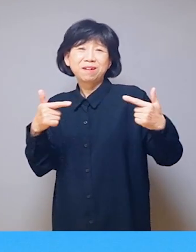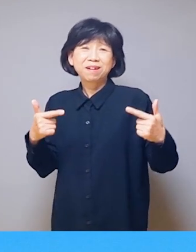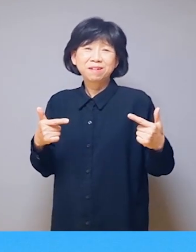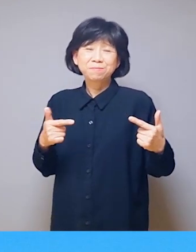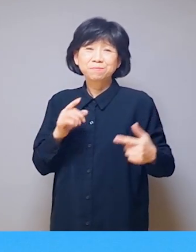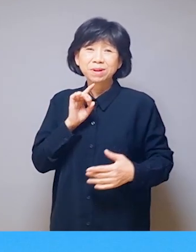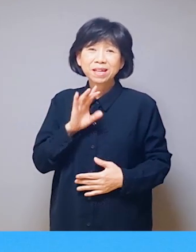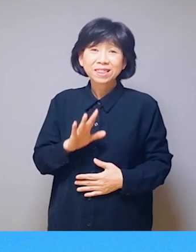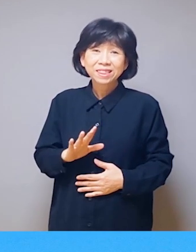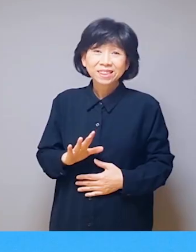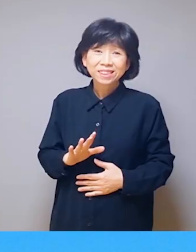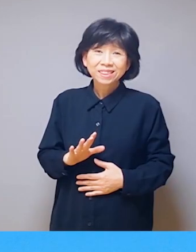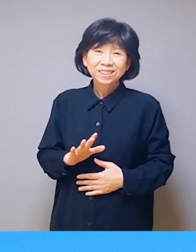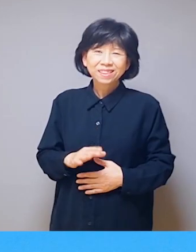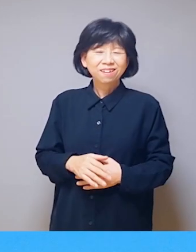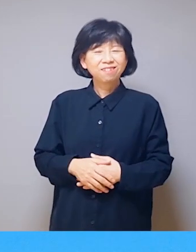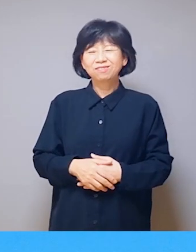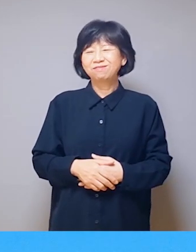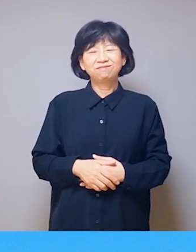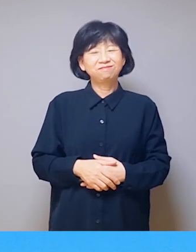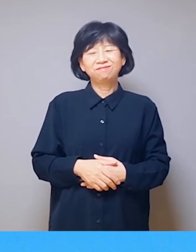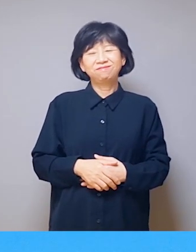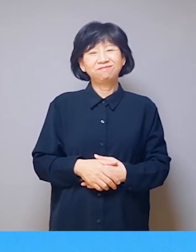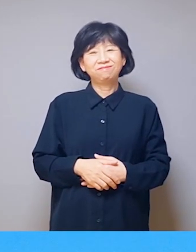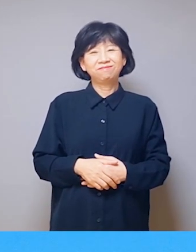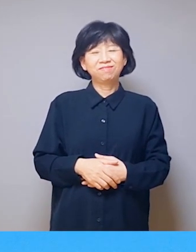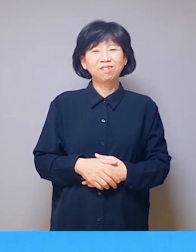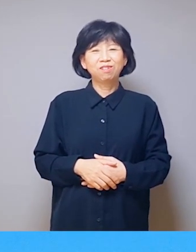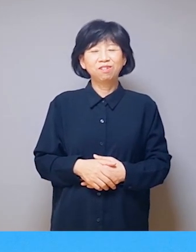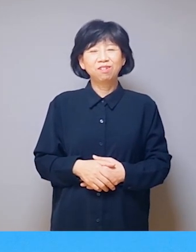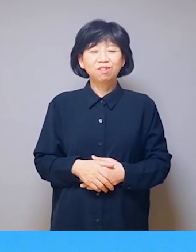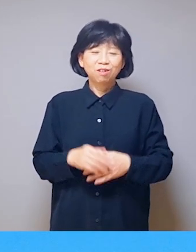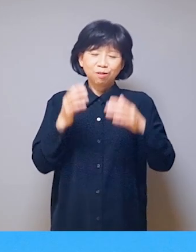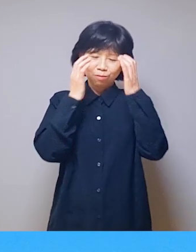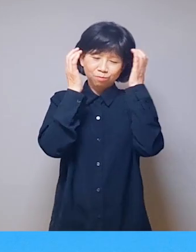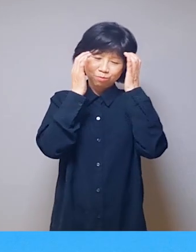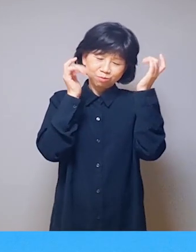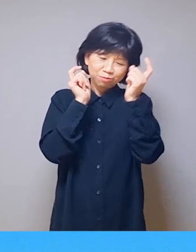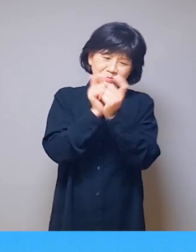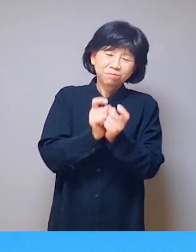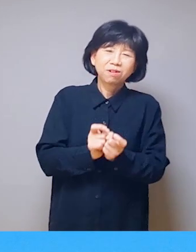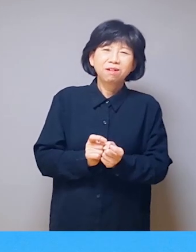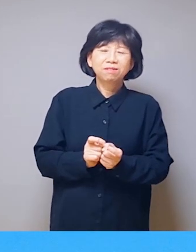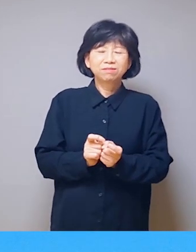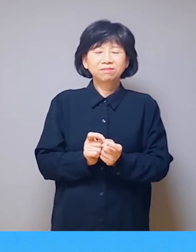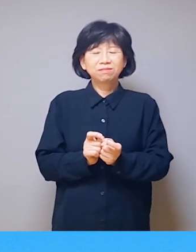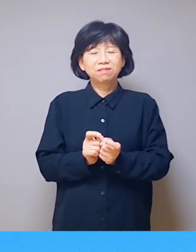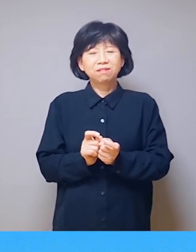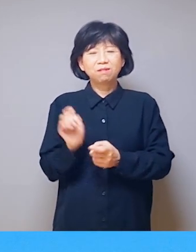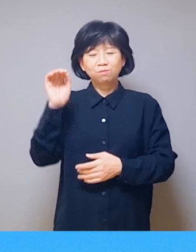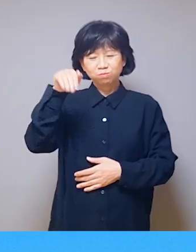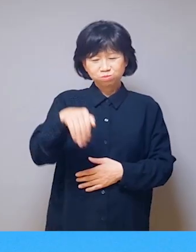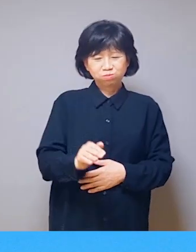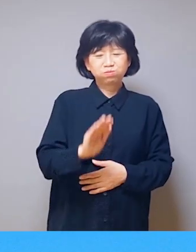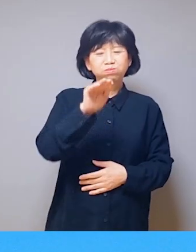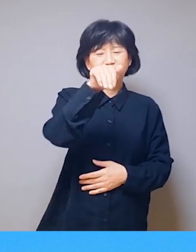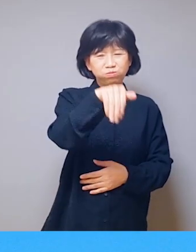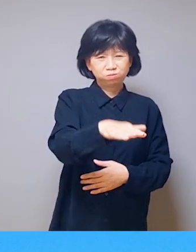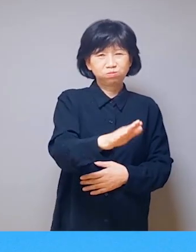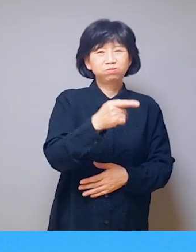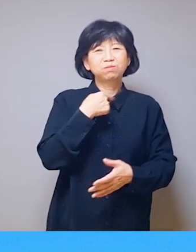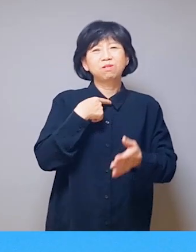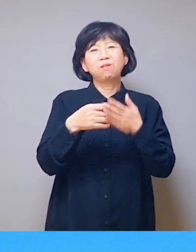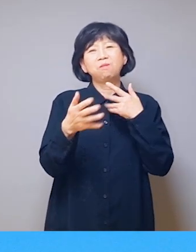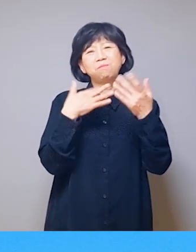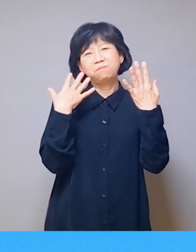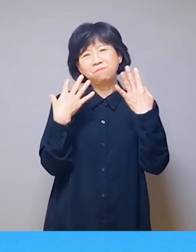그랬을까요? 아니거든요. 비포장 도로를 달리는 듯한 인생의 여러 우여곡절을 바울이 경험을